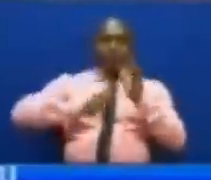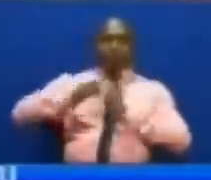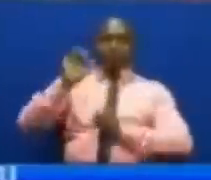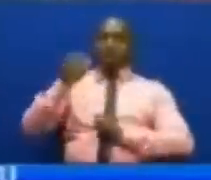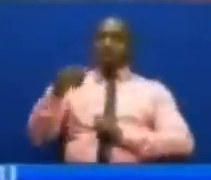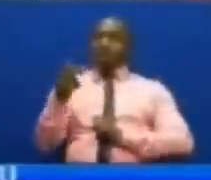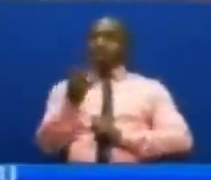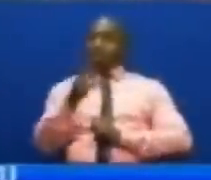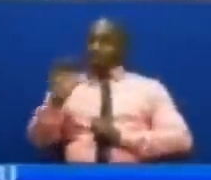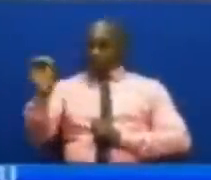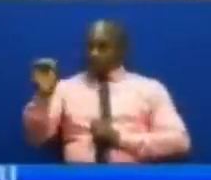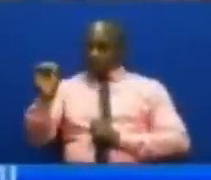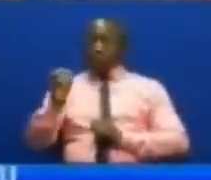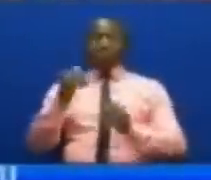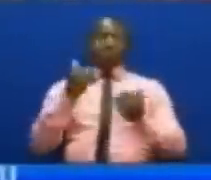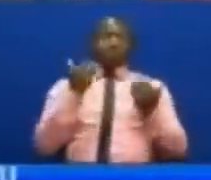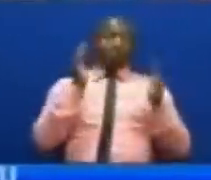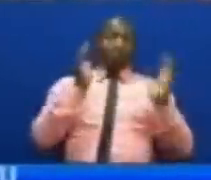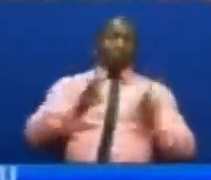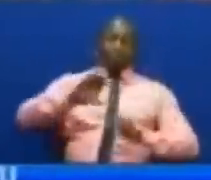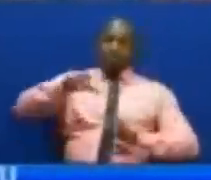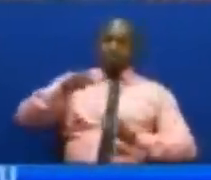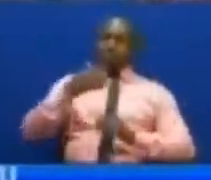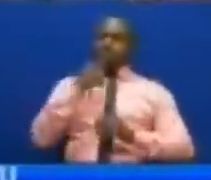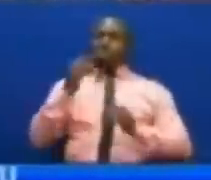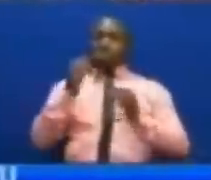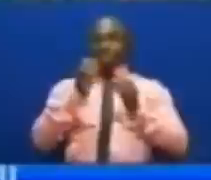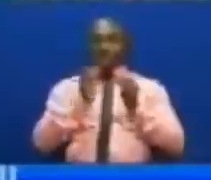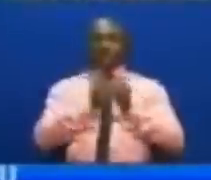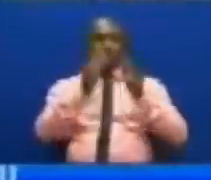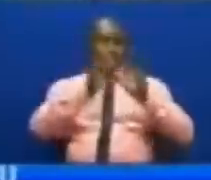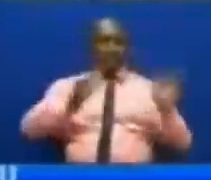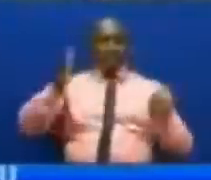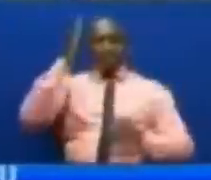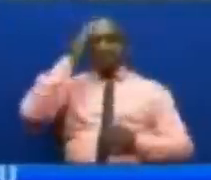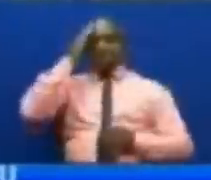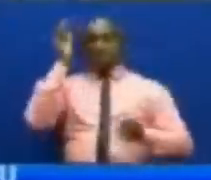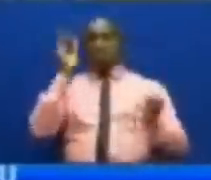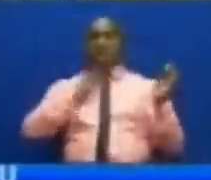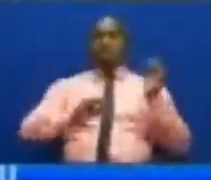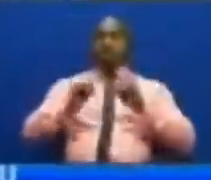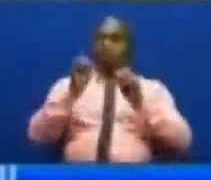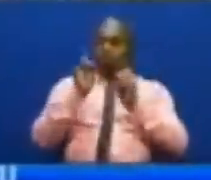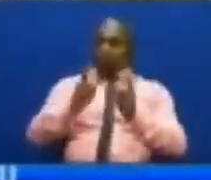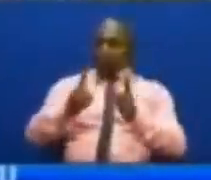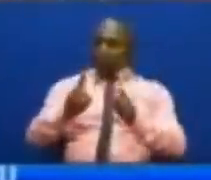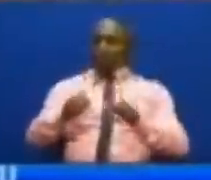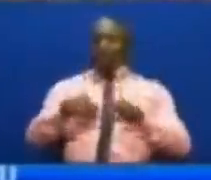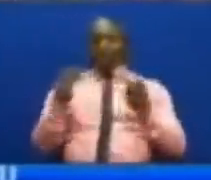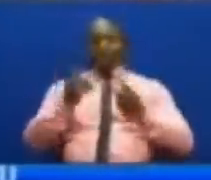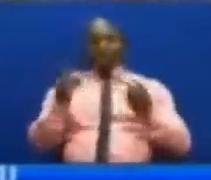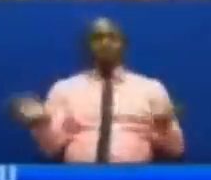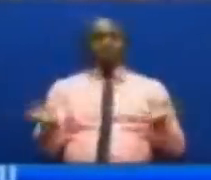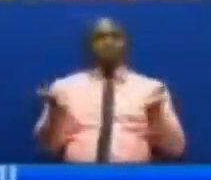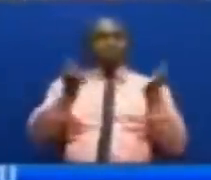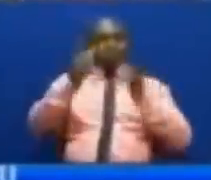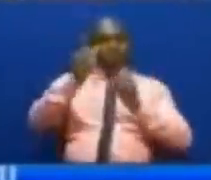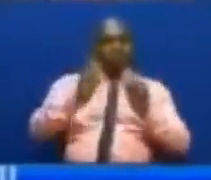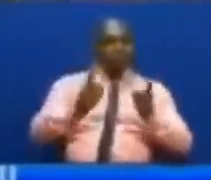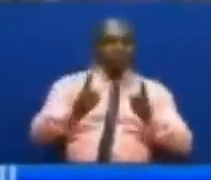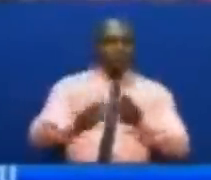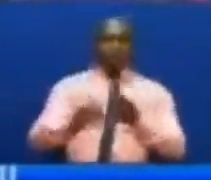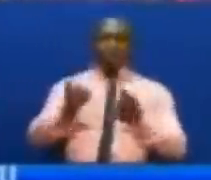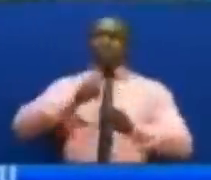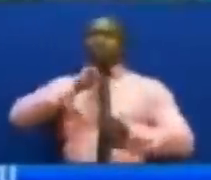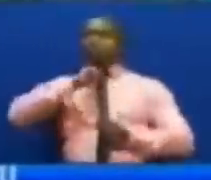jambo jema kutambua michango ya walimu kwa kutoa motisha, lakini anachukizwa na watu wa mikopo kuwadhalilisha